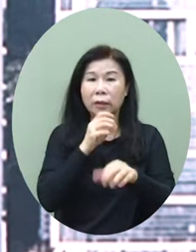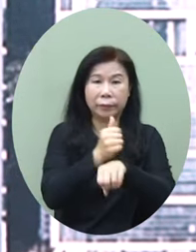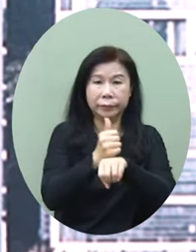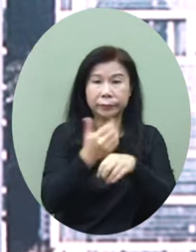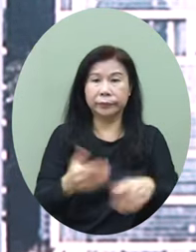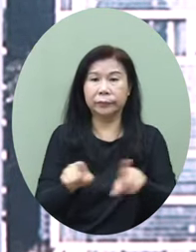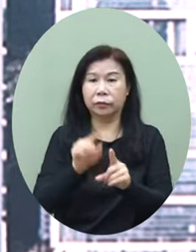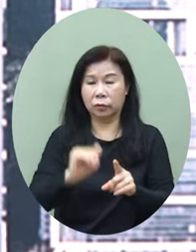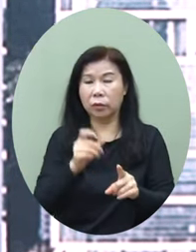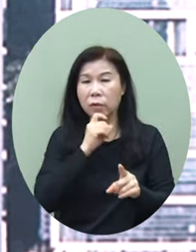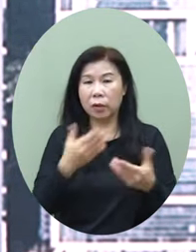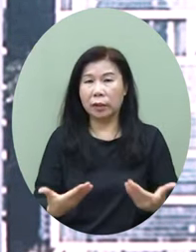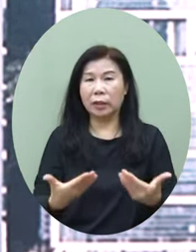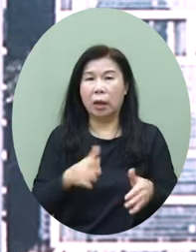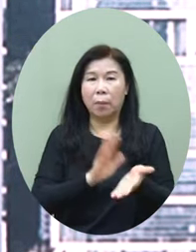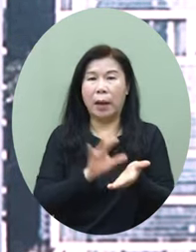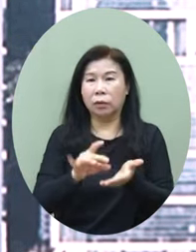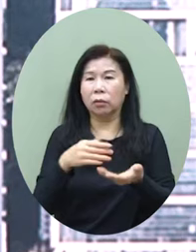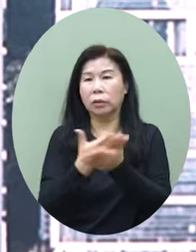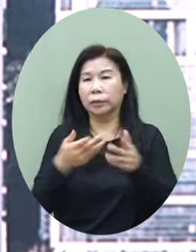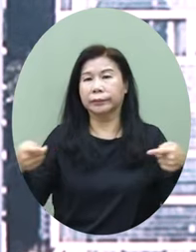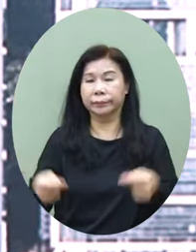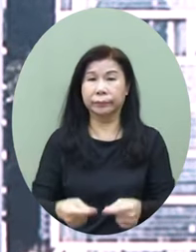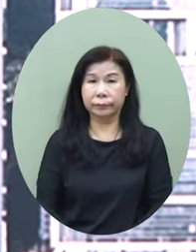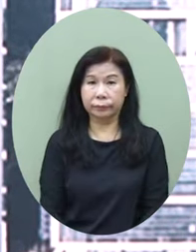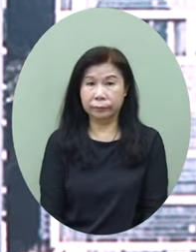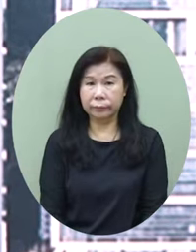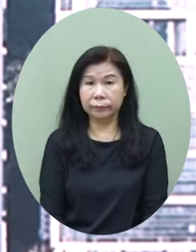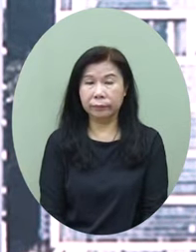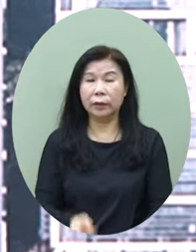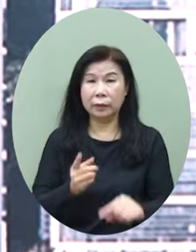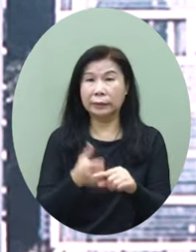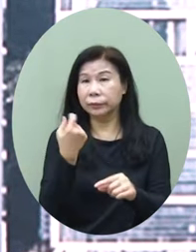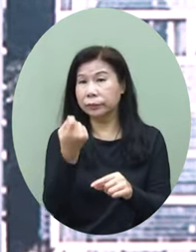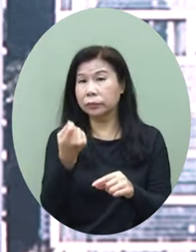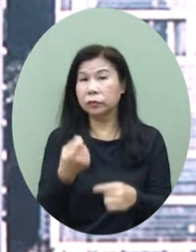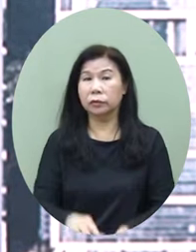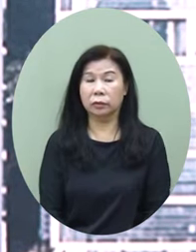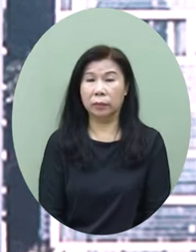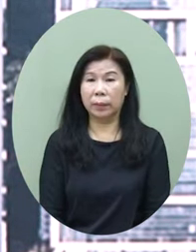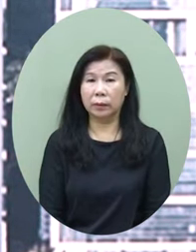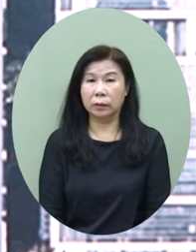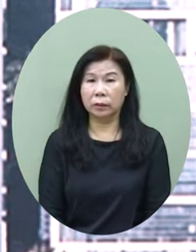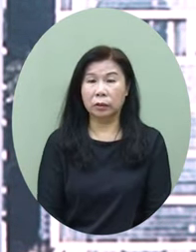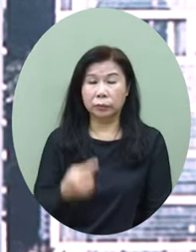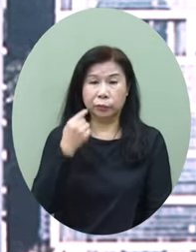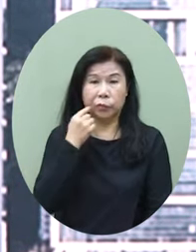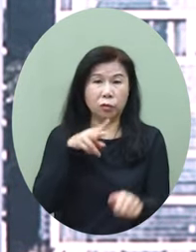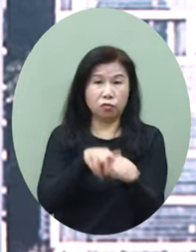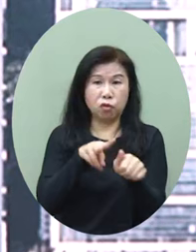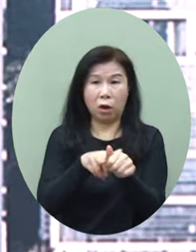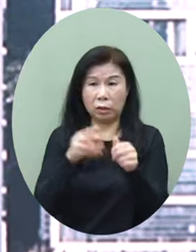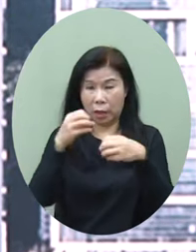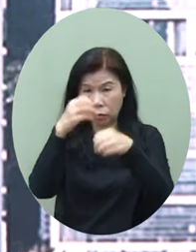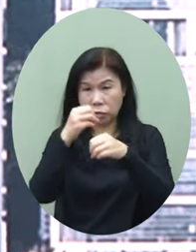可以走出這個疫境了我再簡單說說當我說我們將強制病毒檢測要